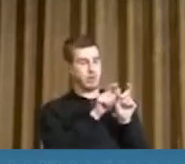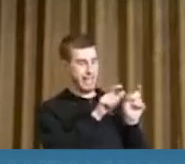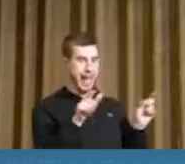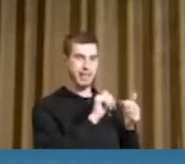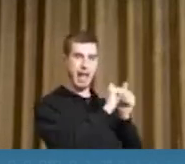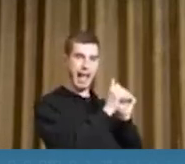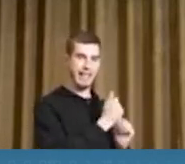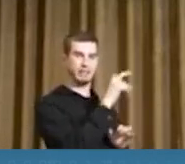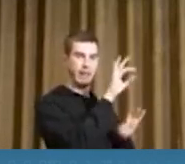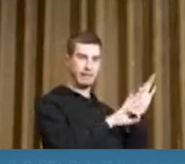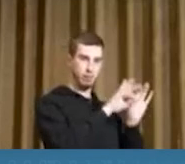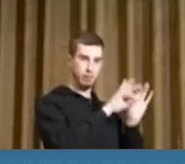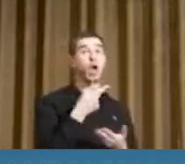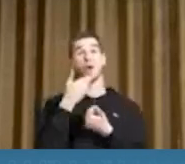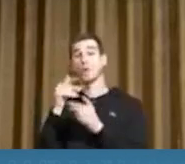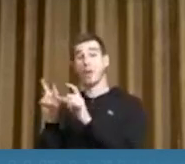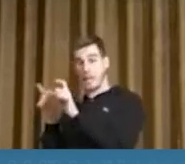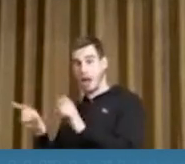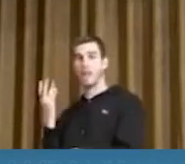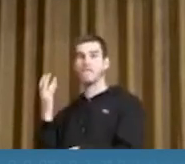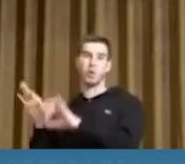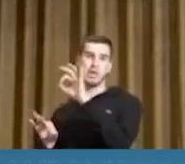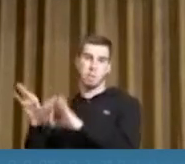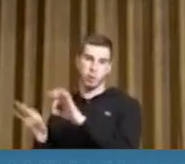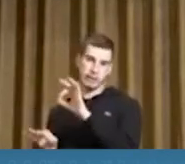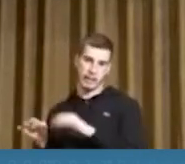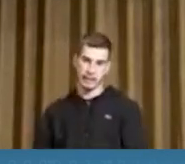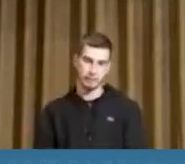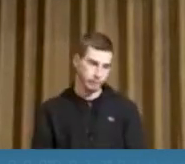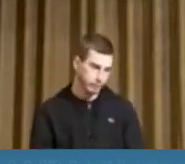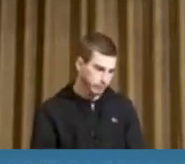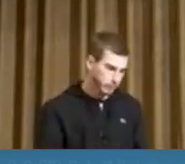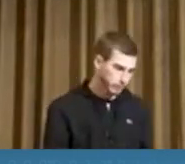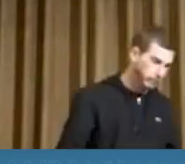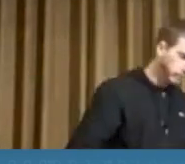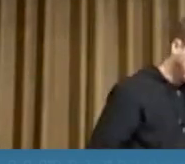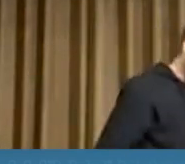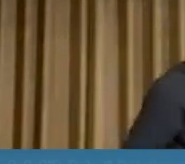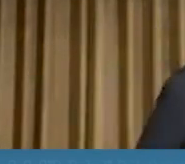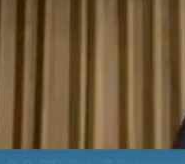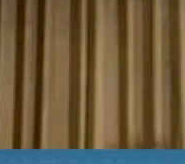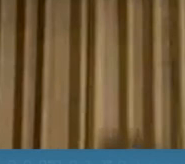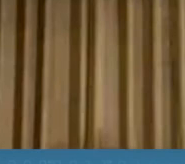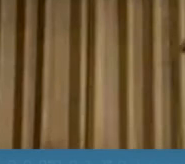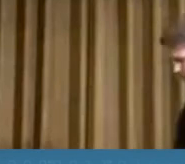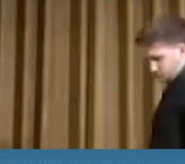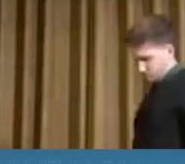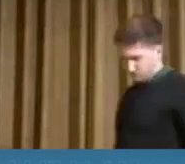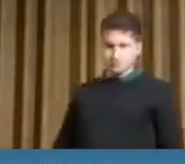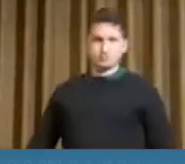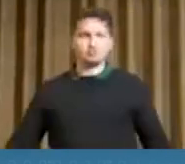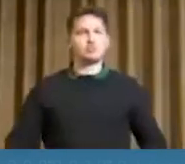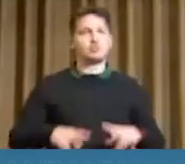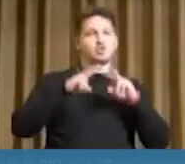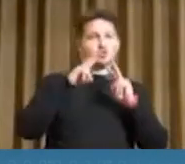etwa 40% der Nicht-Kaderathleten. Wir haben, was jetzt der aktuelle Studienstand betrifft, kein Hinweis auf eine